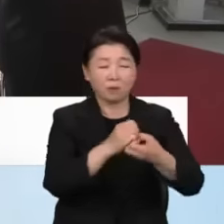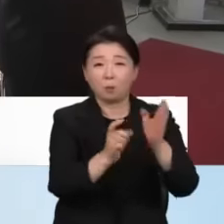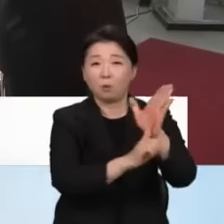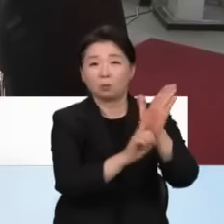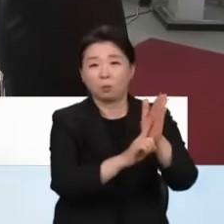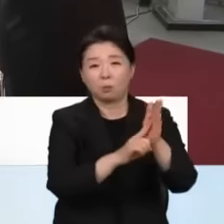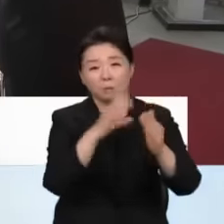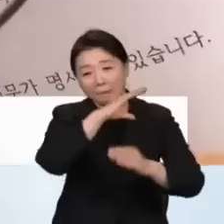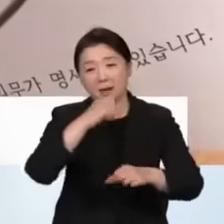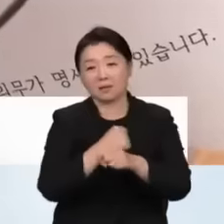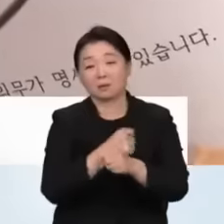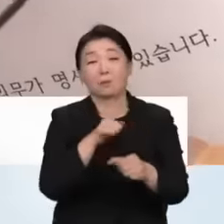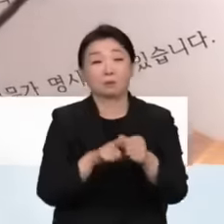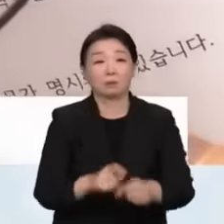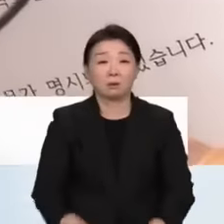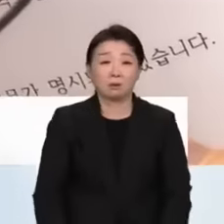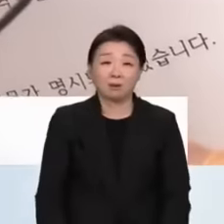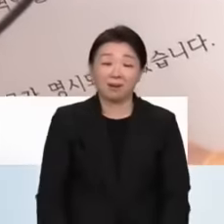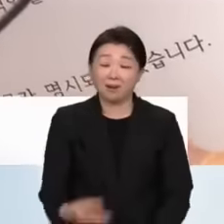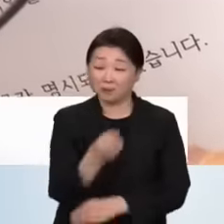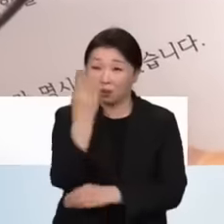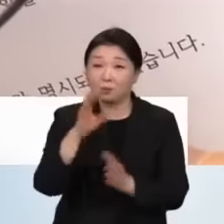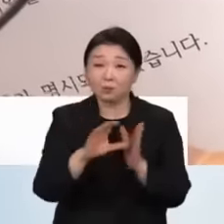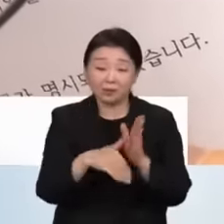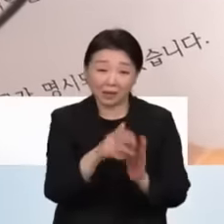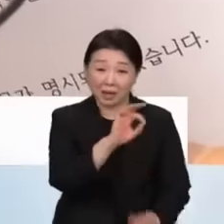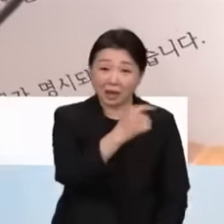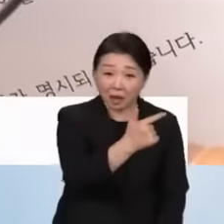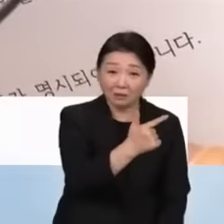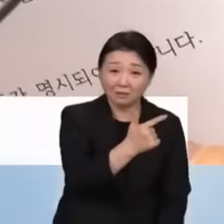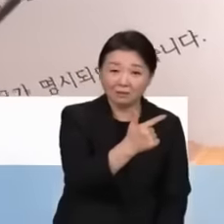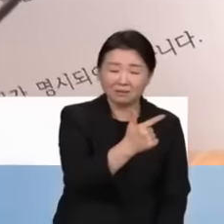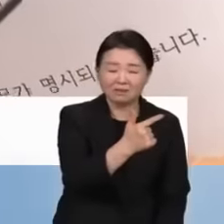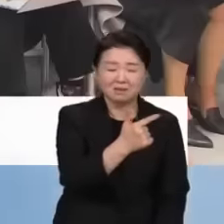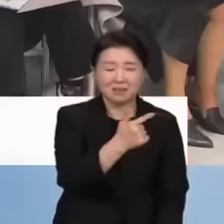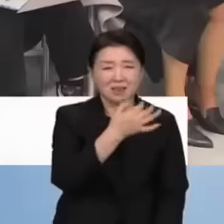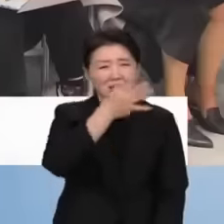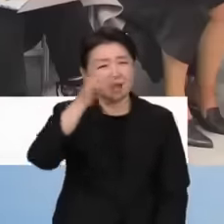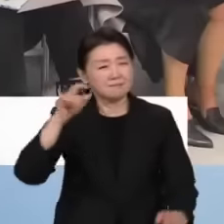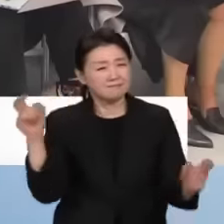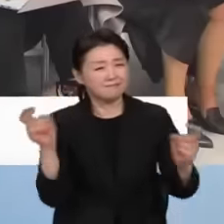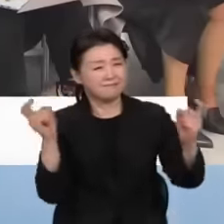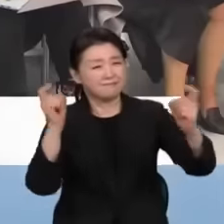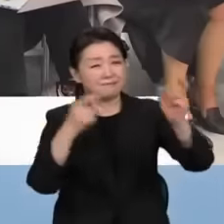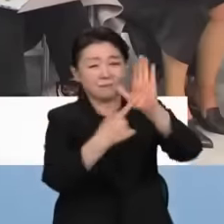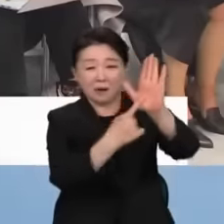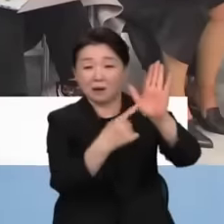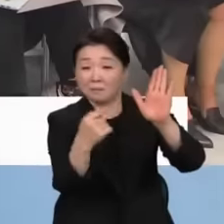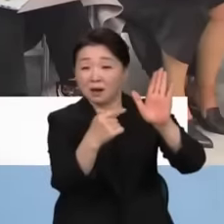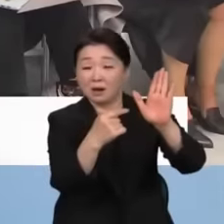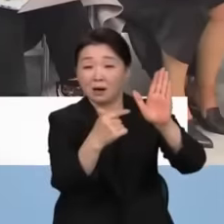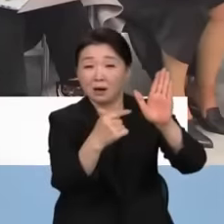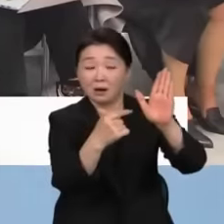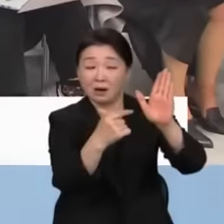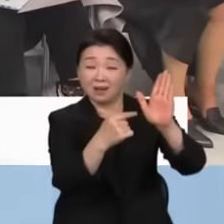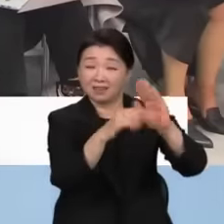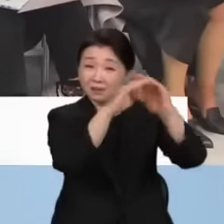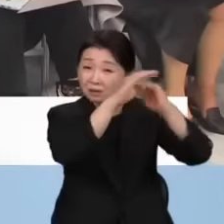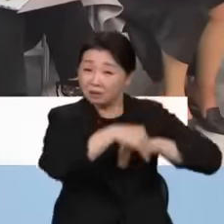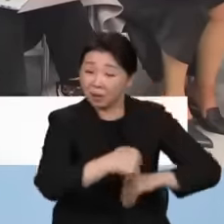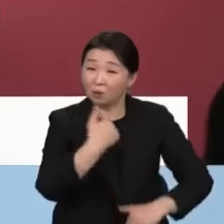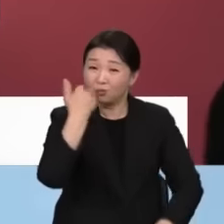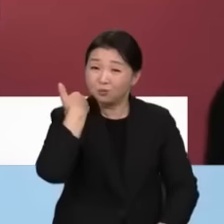했습니다. 오늘 오전 한 매체에 한동훈 위원장과 고성으로 다퉜다는 보도를 언급한 건데 이 보도의